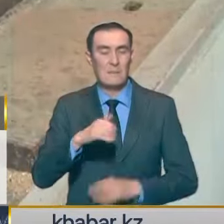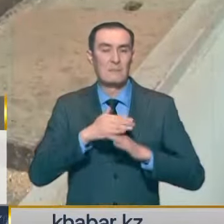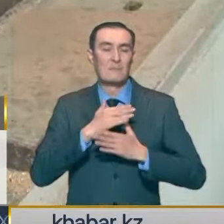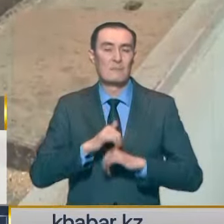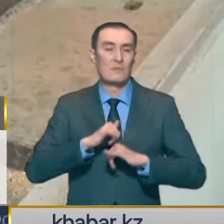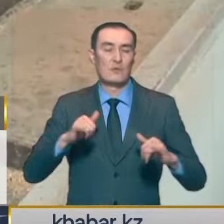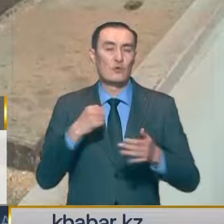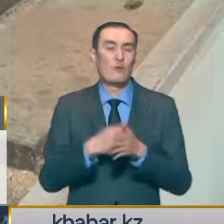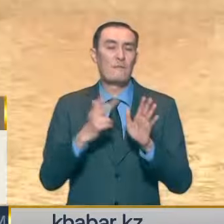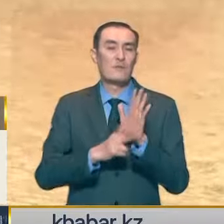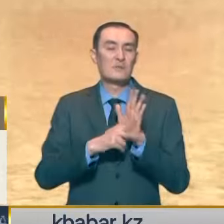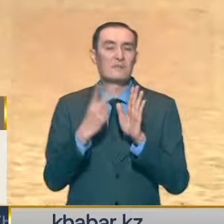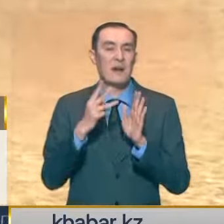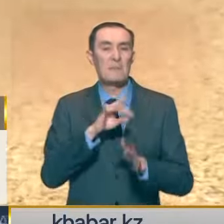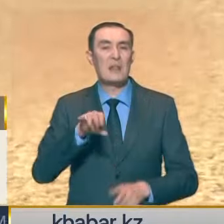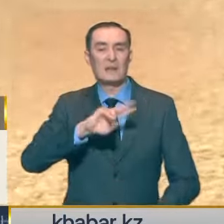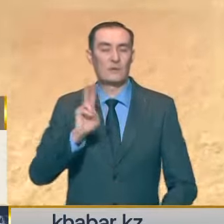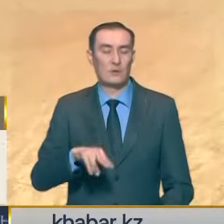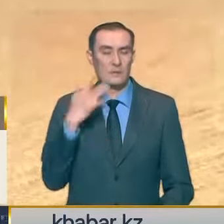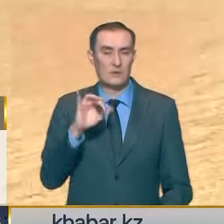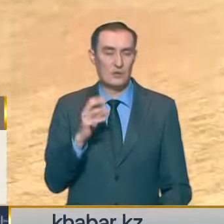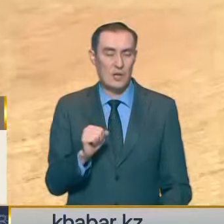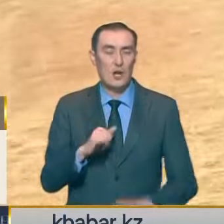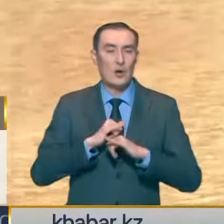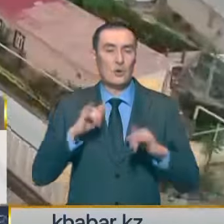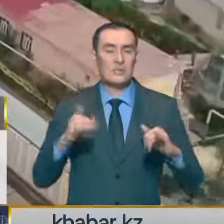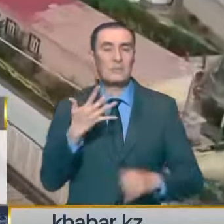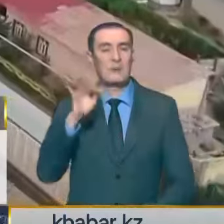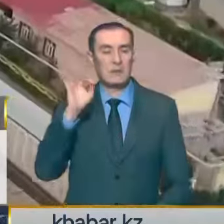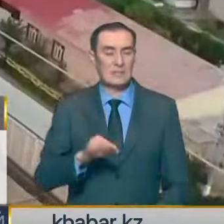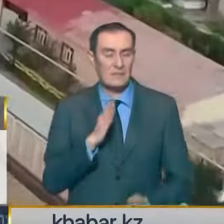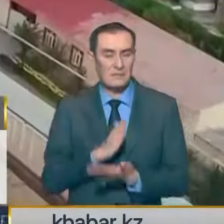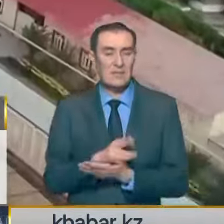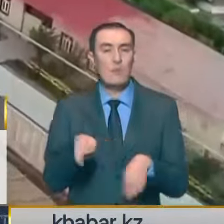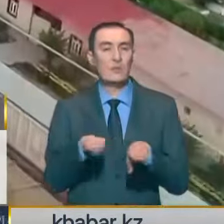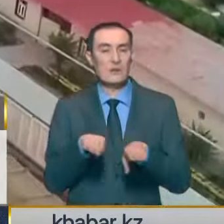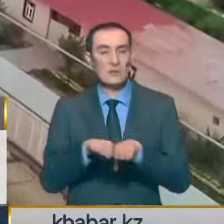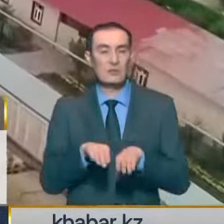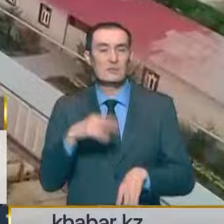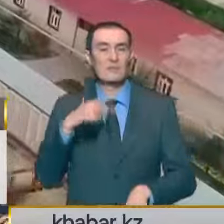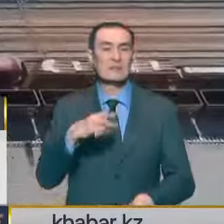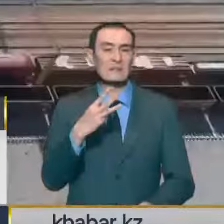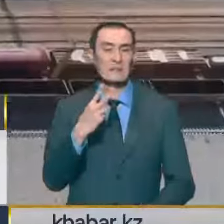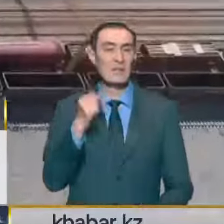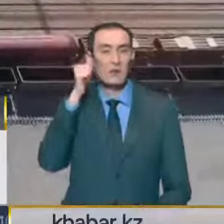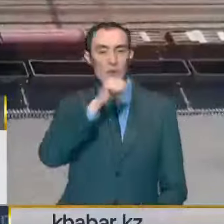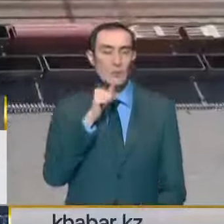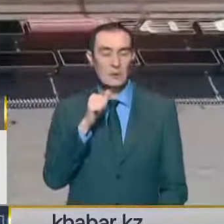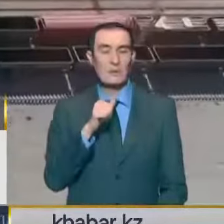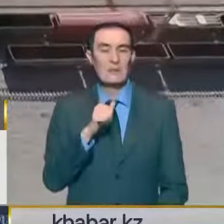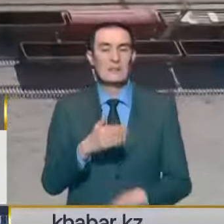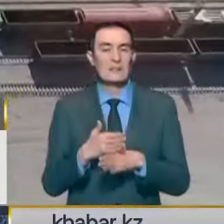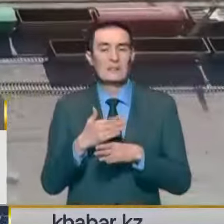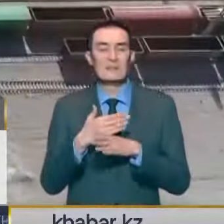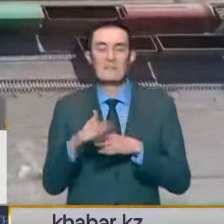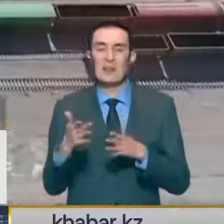до 82 миллиардов долларов США. Рост на 5% в сравнении с 2022 годом. Сферы